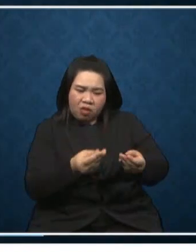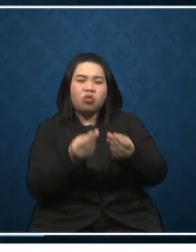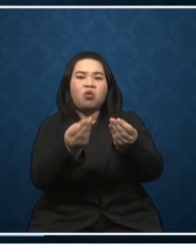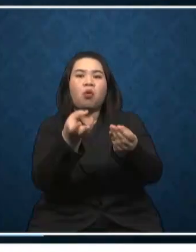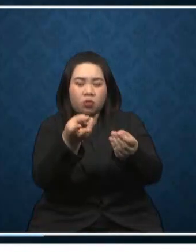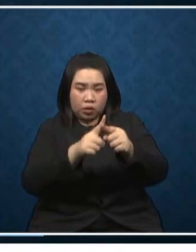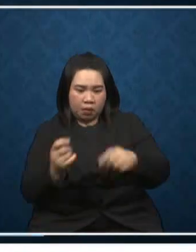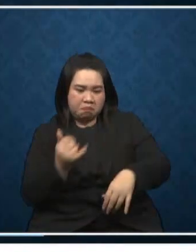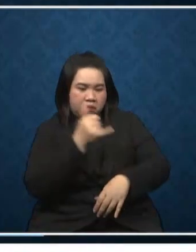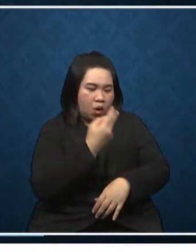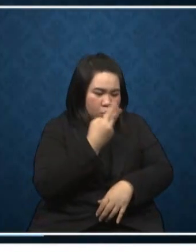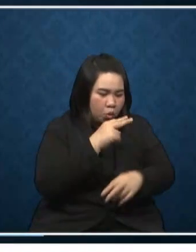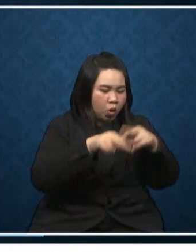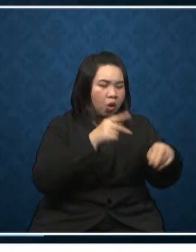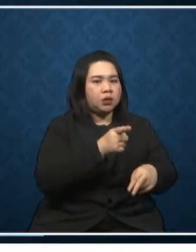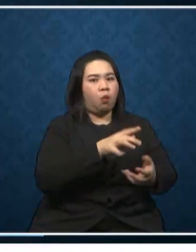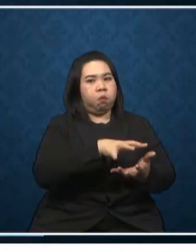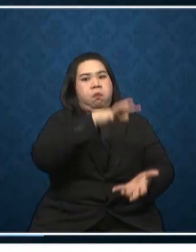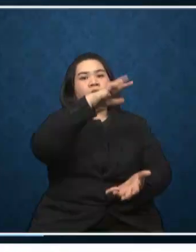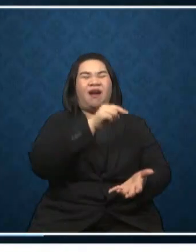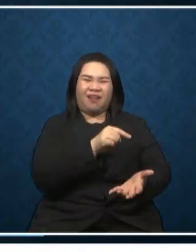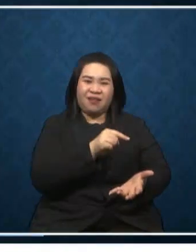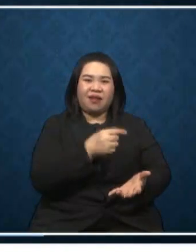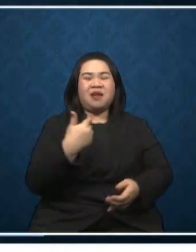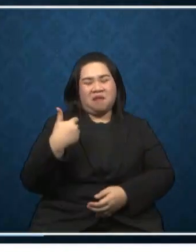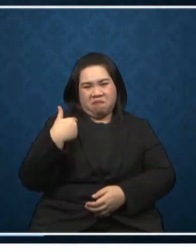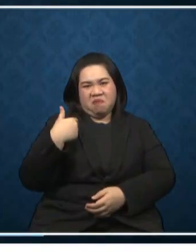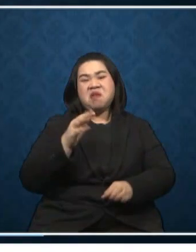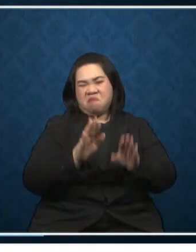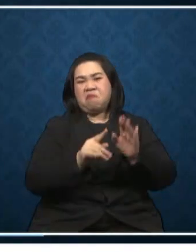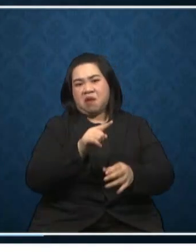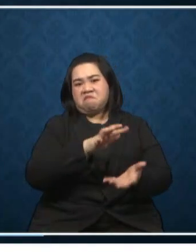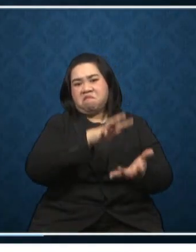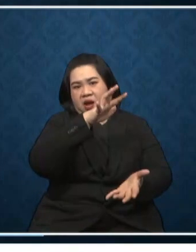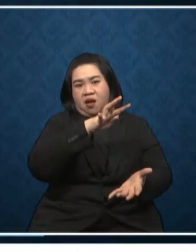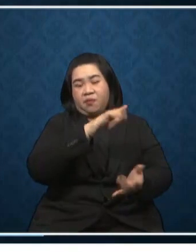ลาไปตวจจๆ พบขึมาแล้ว คาดการตามหรักตวชาการแล้มมากกวานั้น